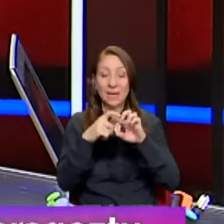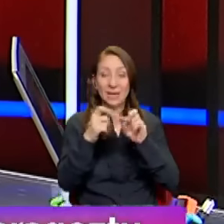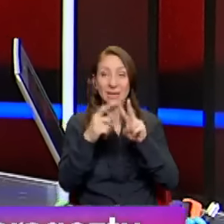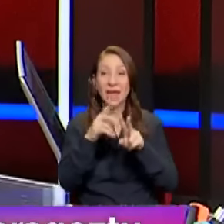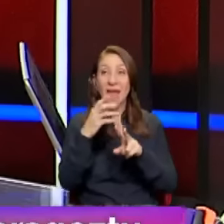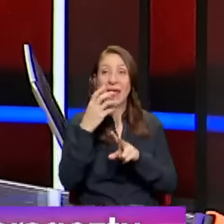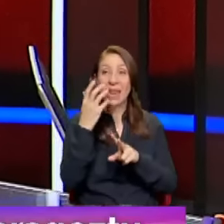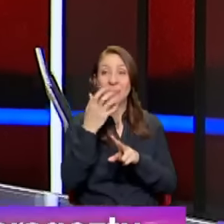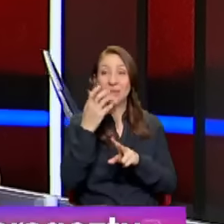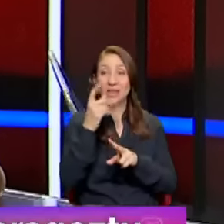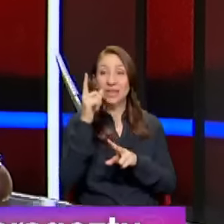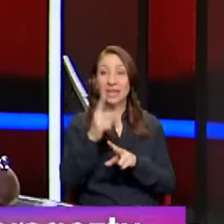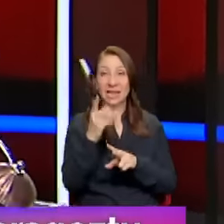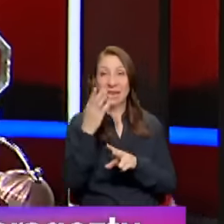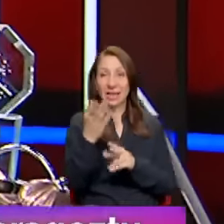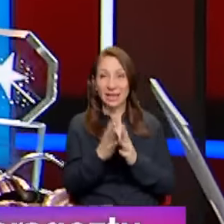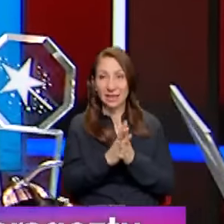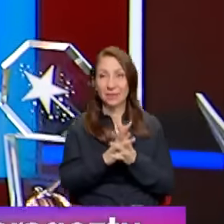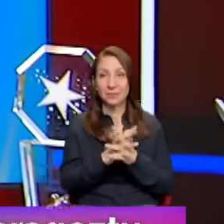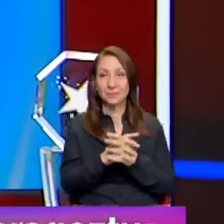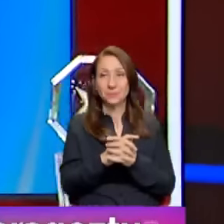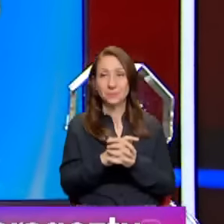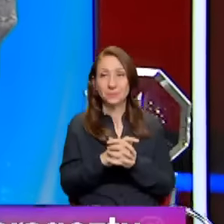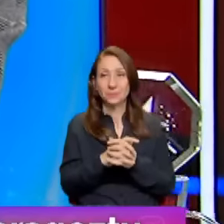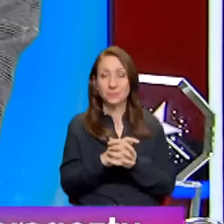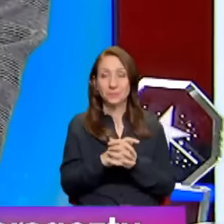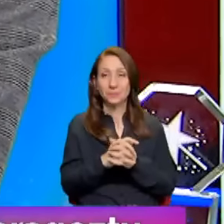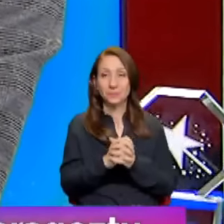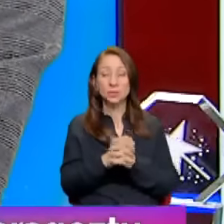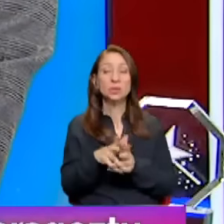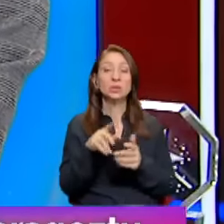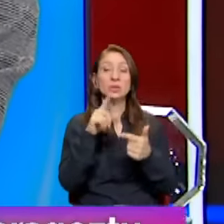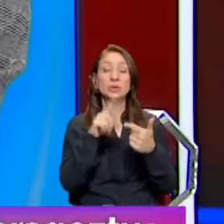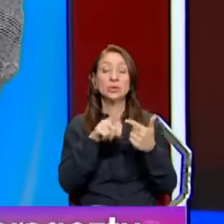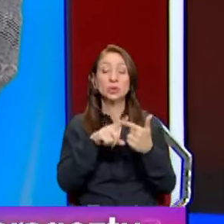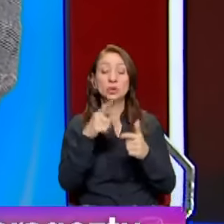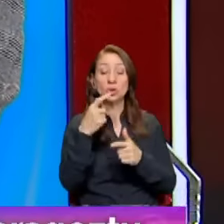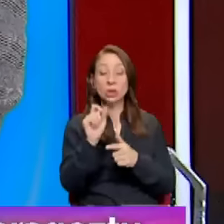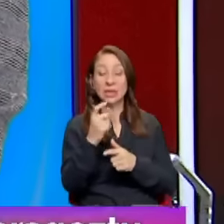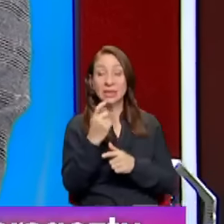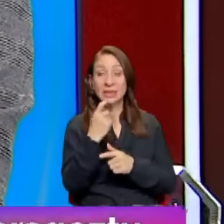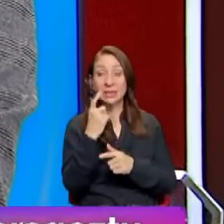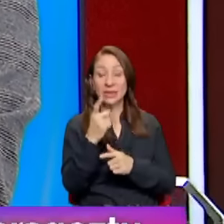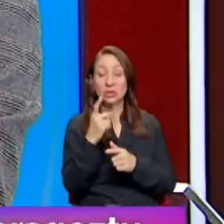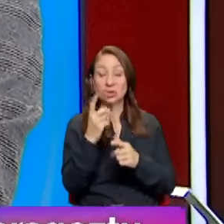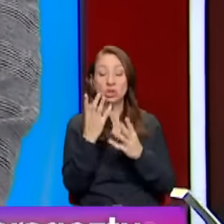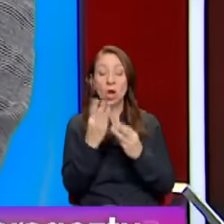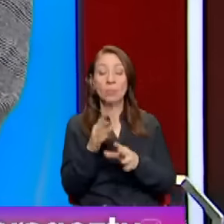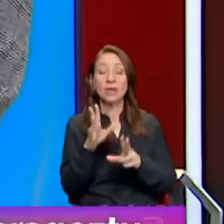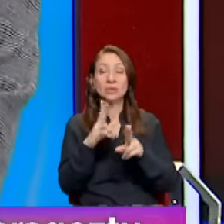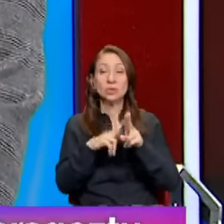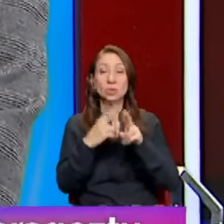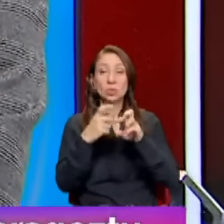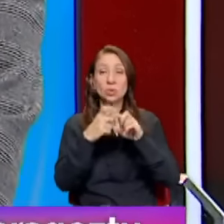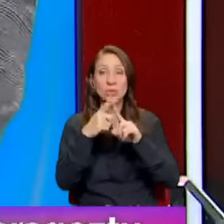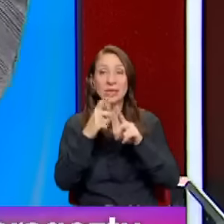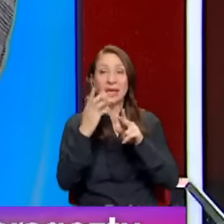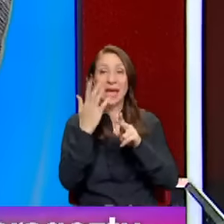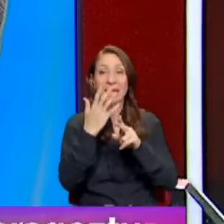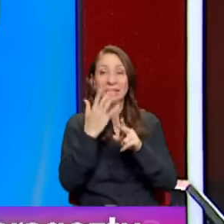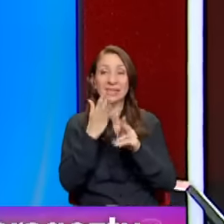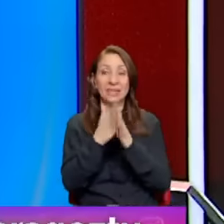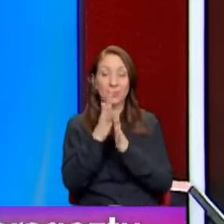Elmalı'nın ilkleri şöyle göstereyim paylaşayım sizinle sonra 90'lı yıllar Solmaz kurt Kar'ın